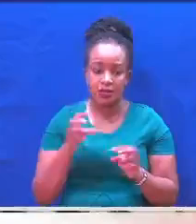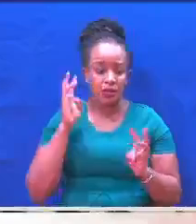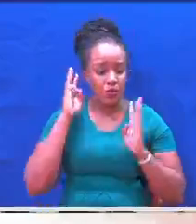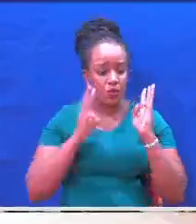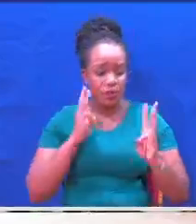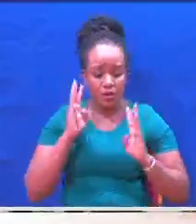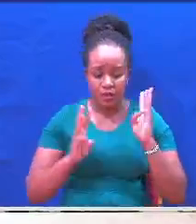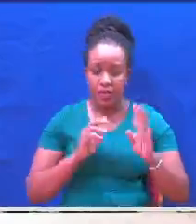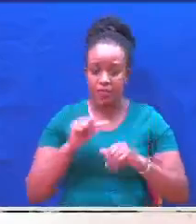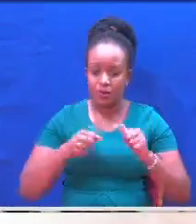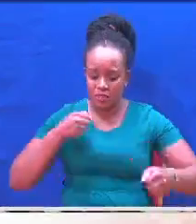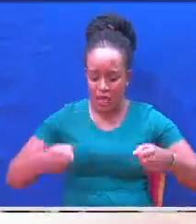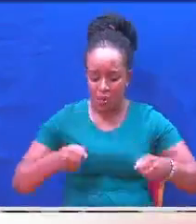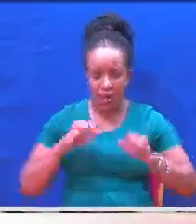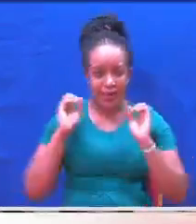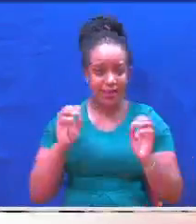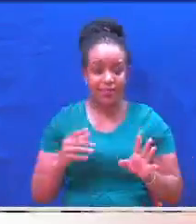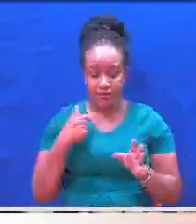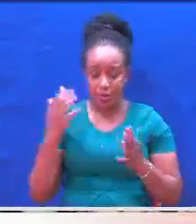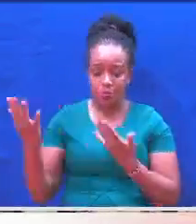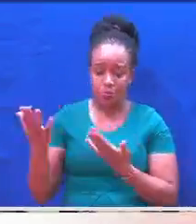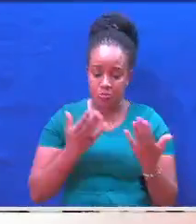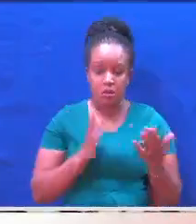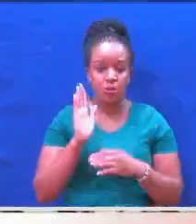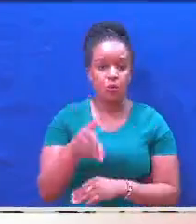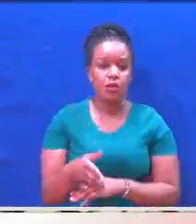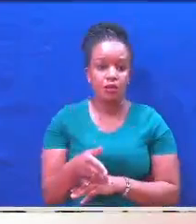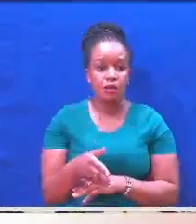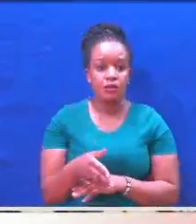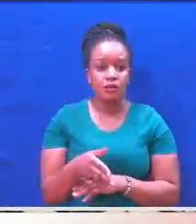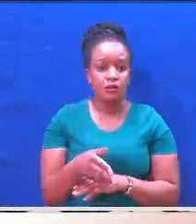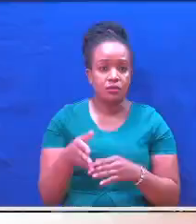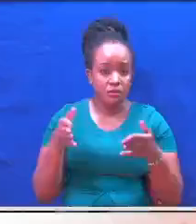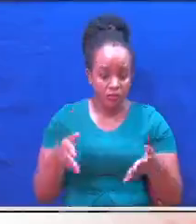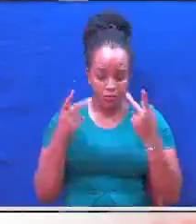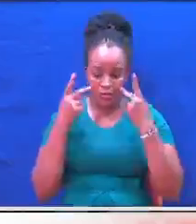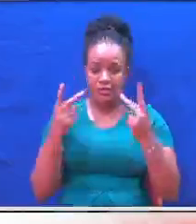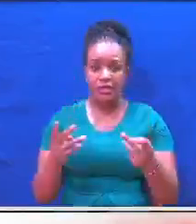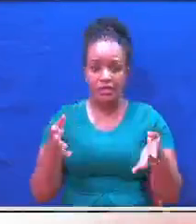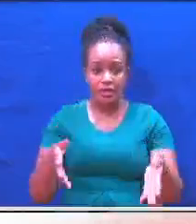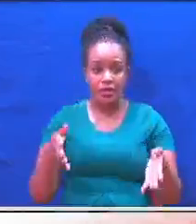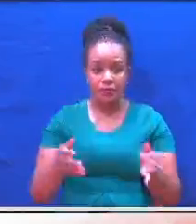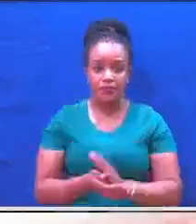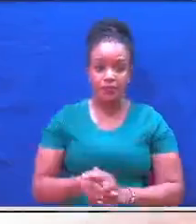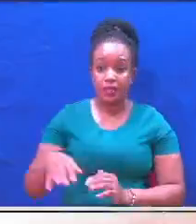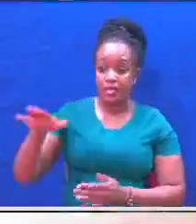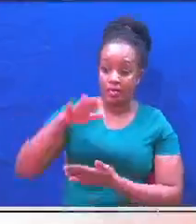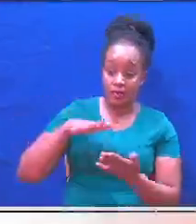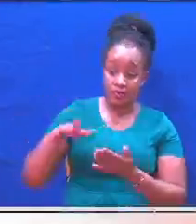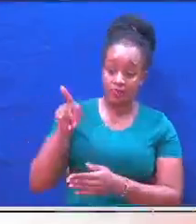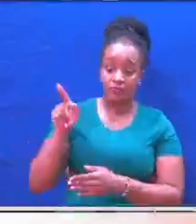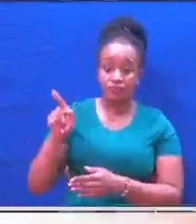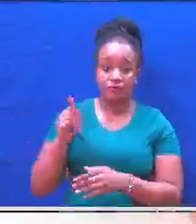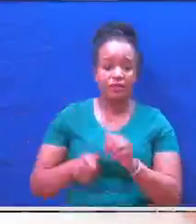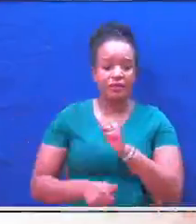makaa, nitakuja nayo. Sasa kumuona ni sahi. Eneo hili limetajwa na wakazi